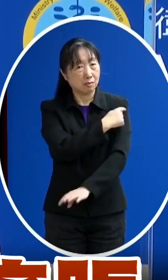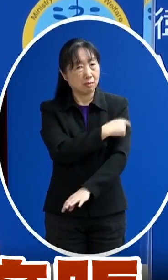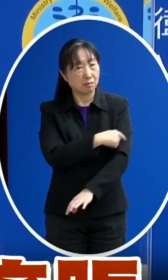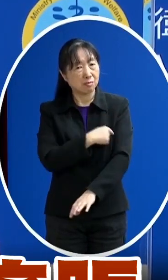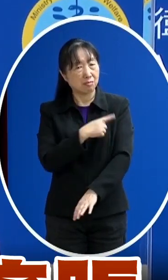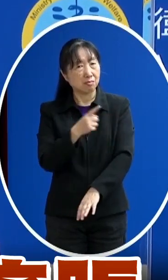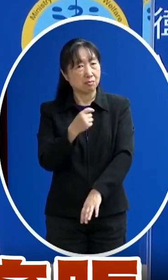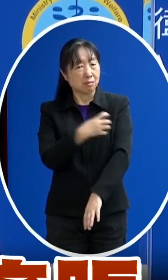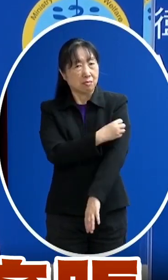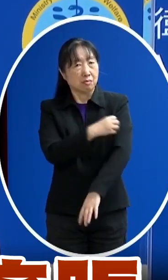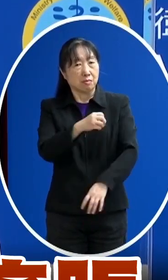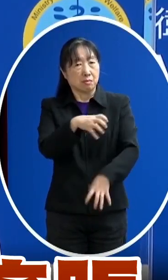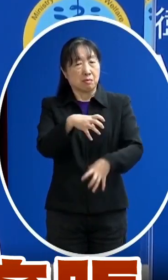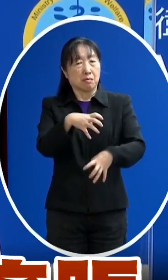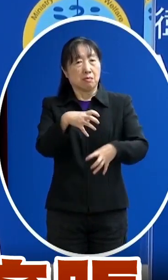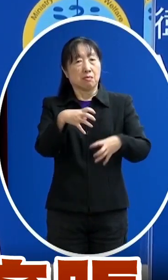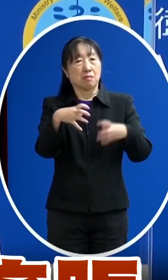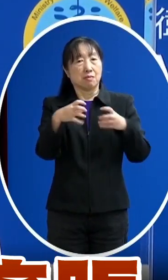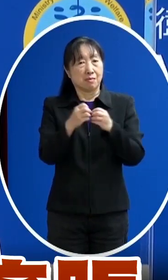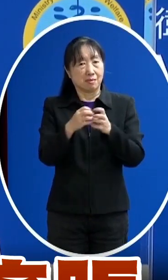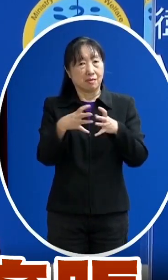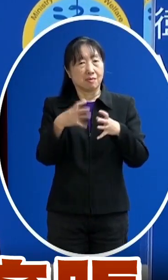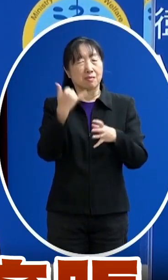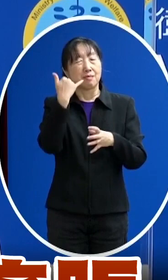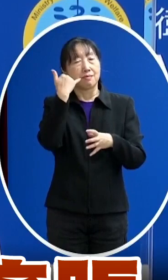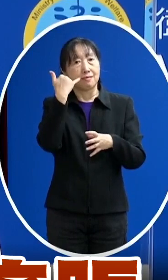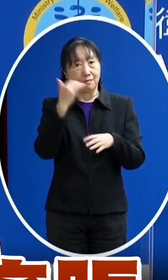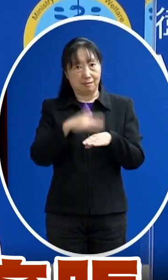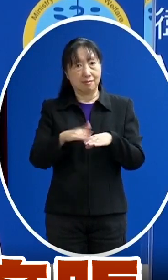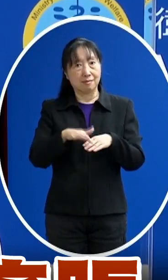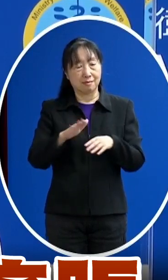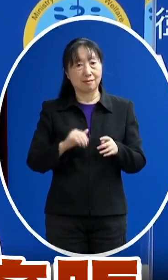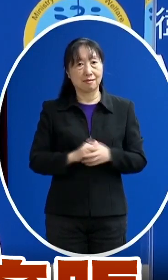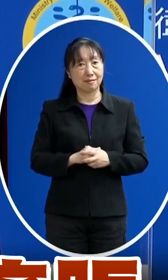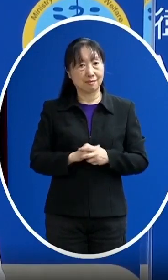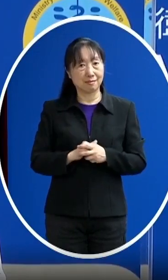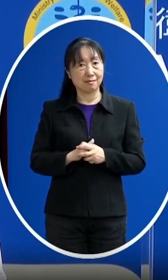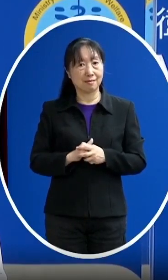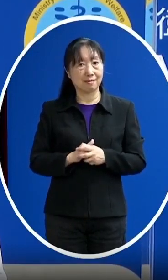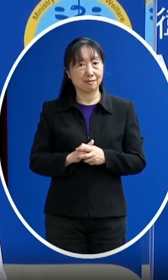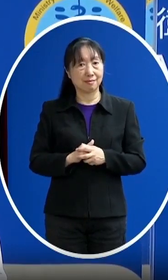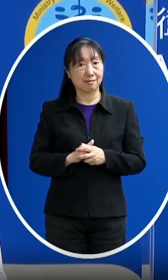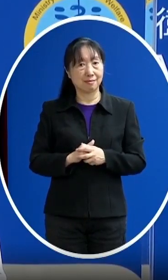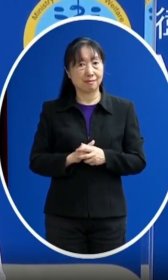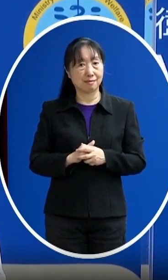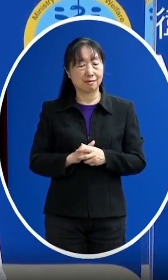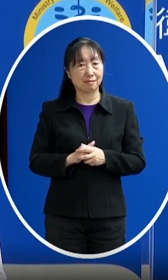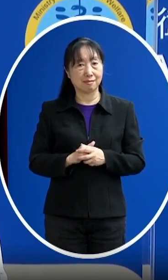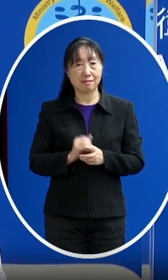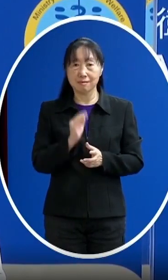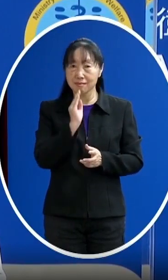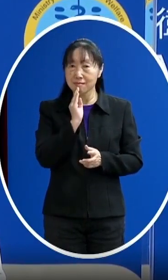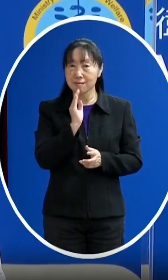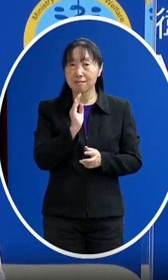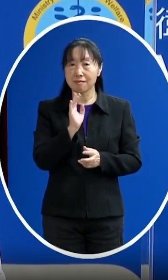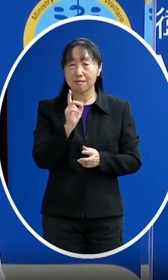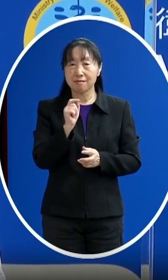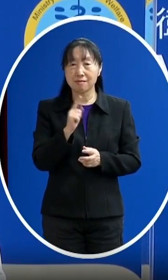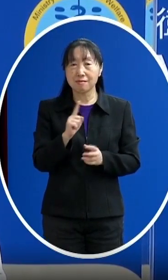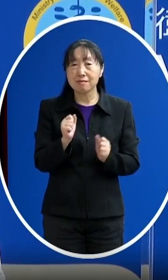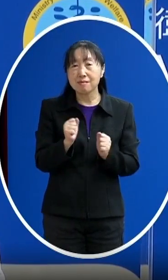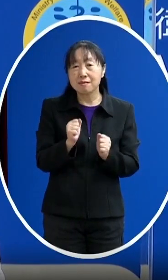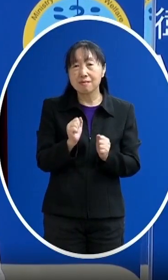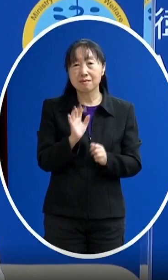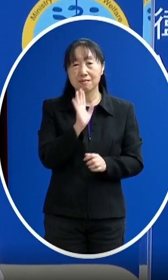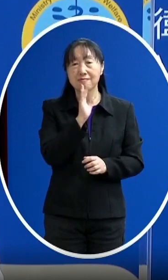点胀，酸胀这样子。那也确实有一点出现胃寒的